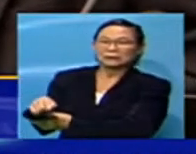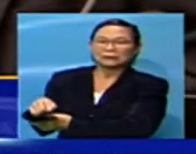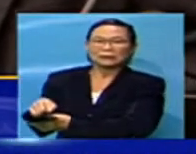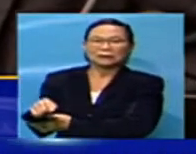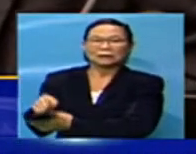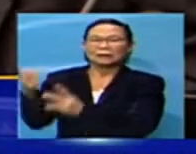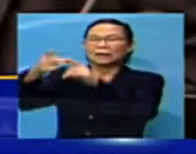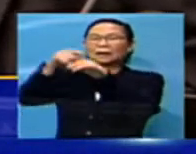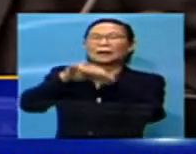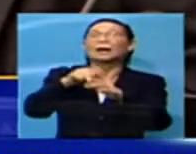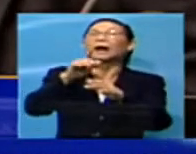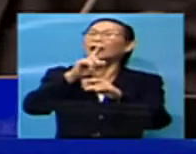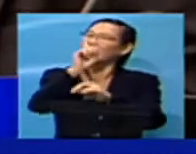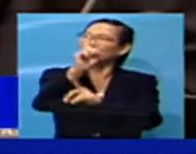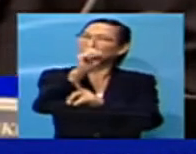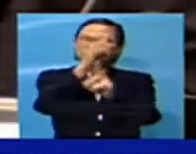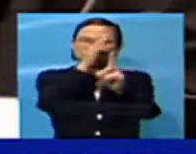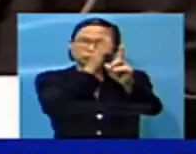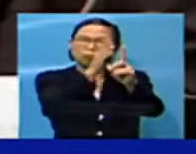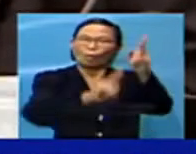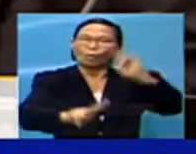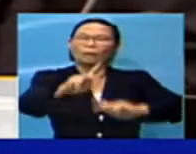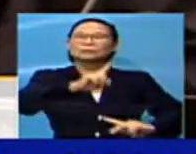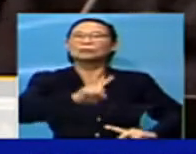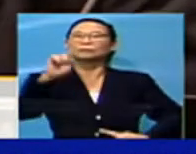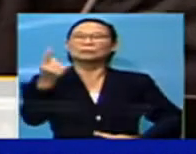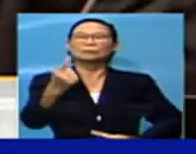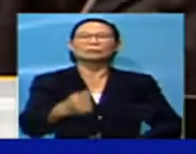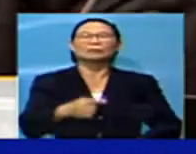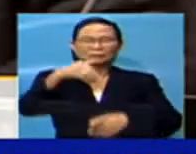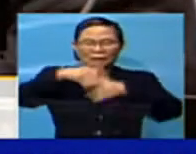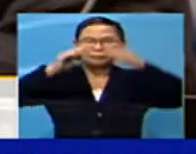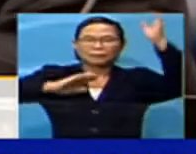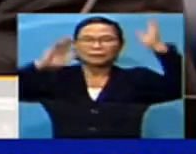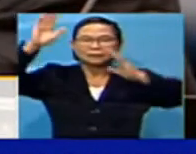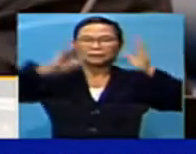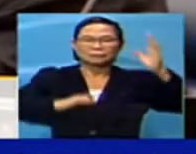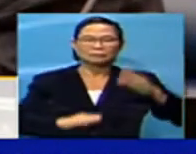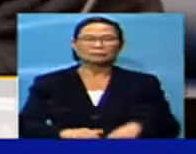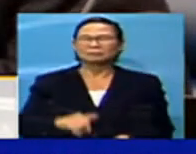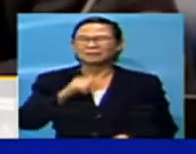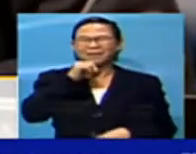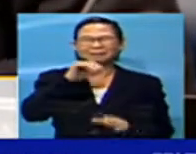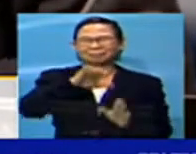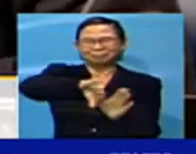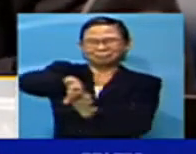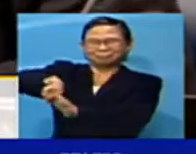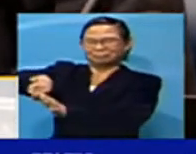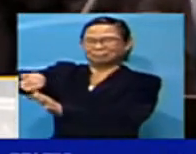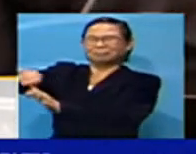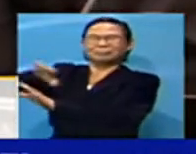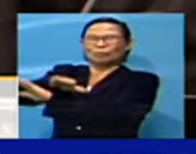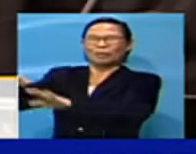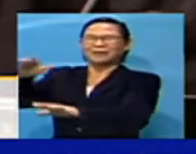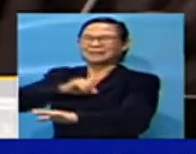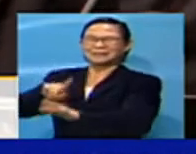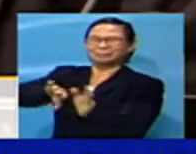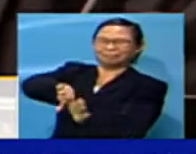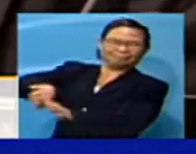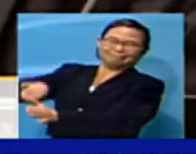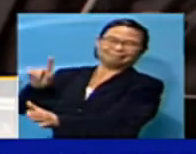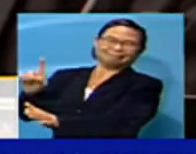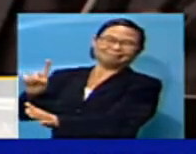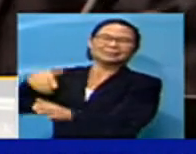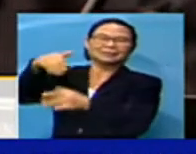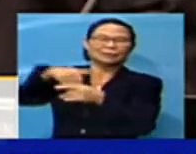kepada orang-orang Islam di dalam negara ini dan tidak terpakai kepada golongan bukan Islam sebagaimana